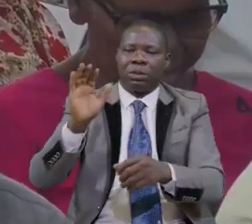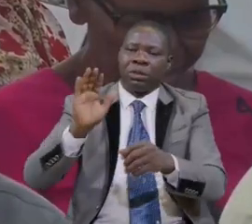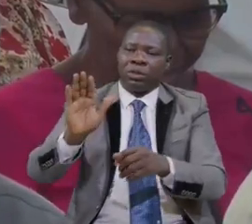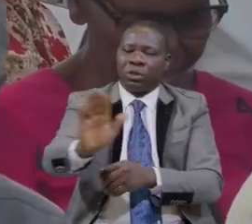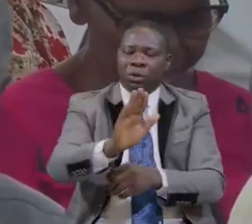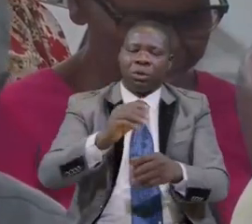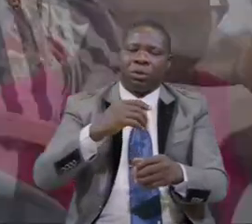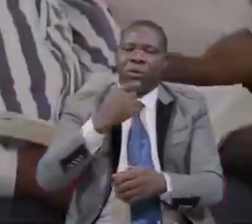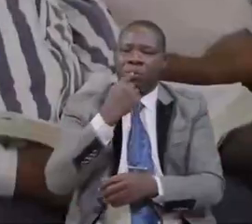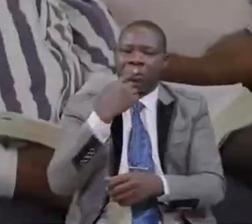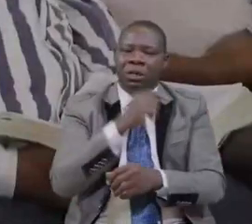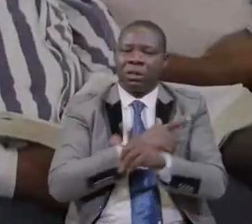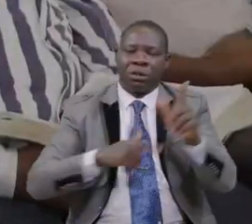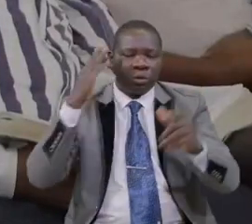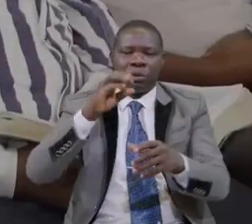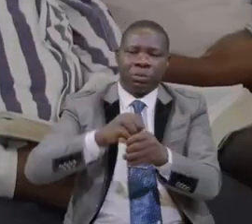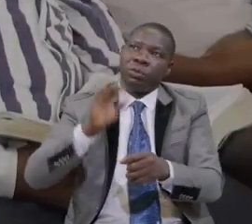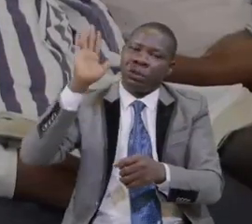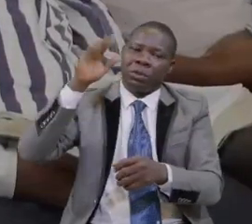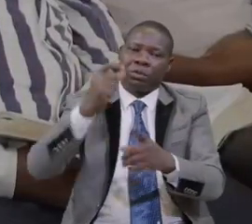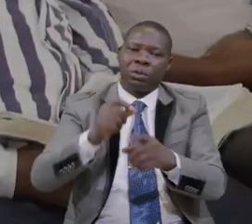Le Seigneur mettra sa parole dans ta bouche.